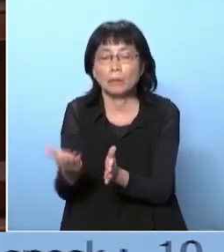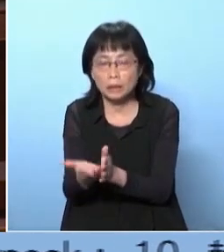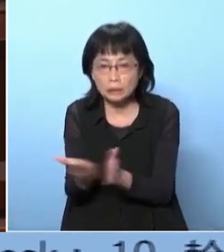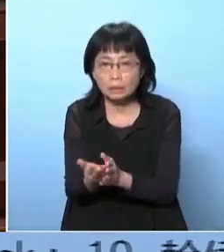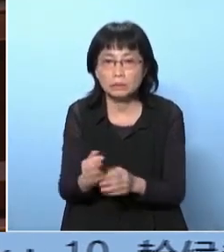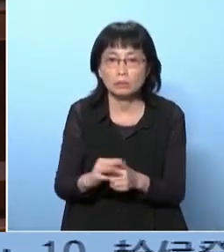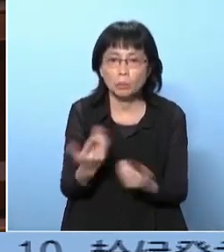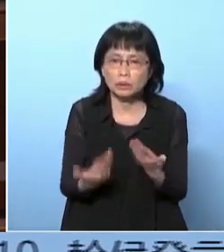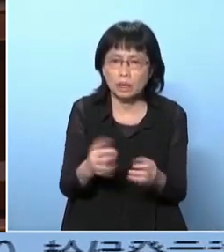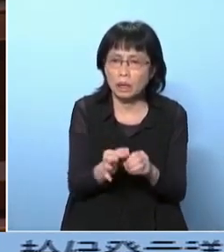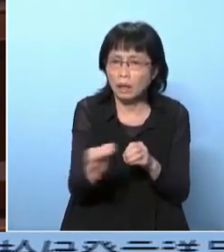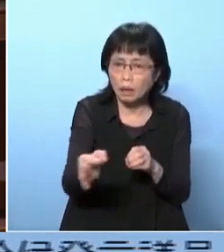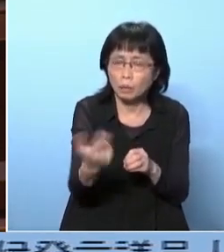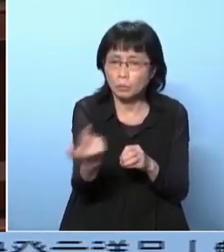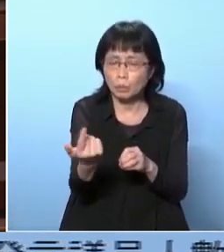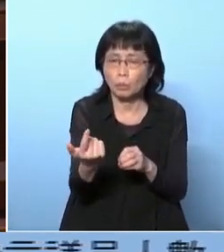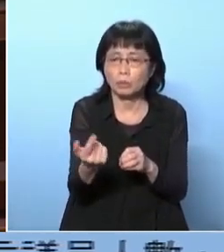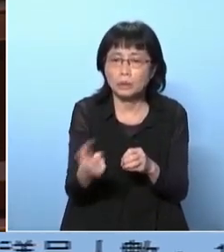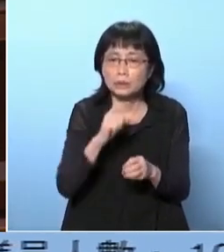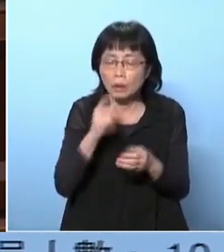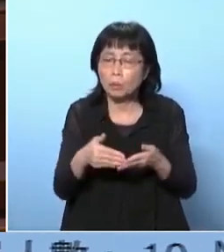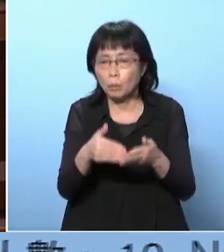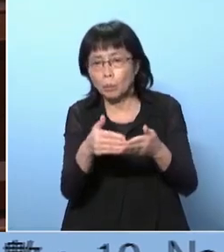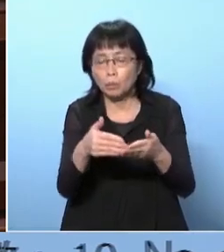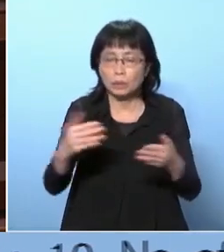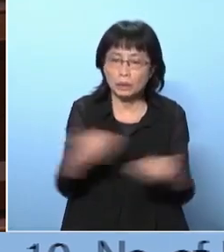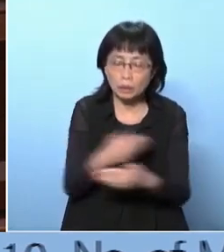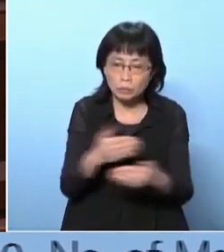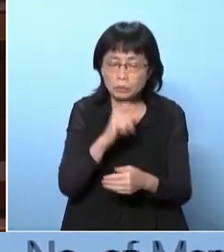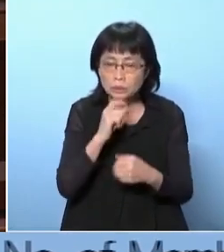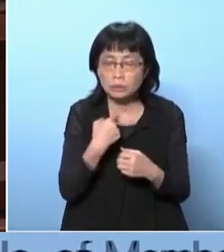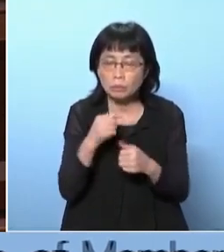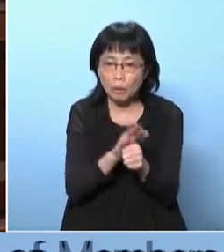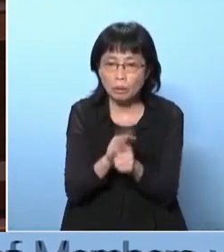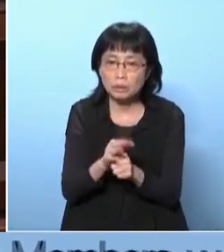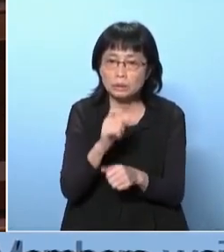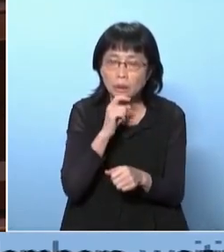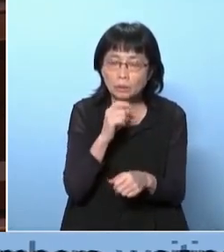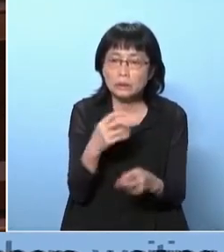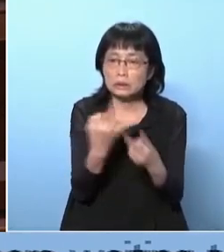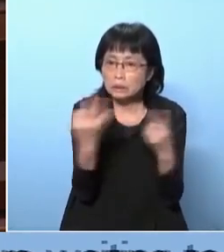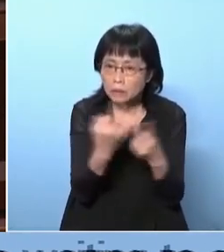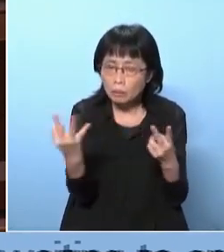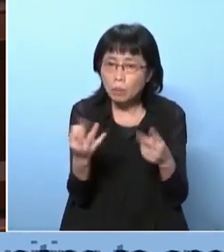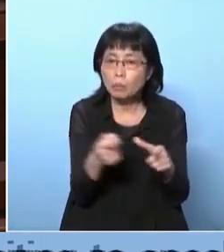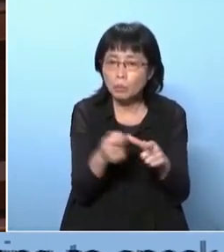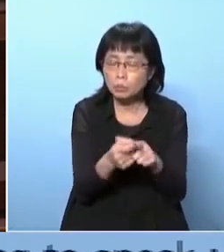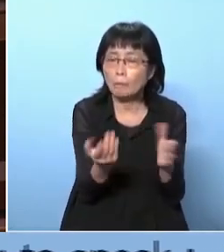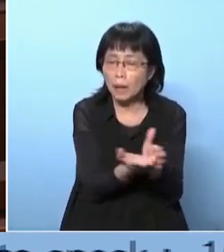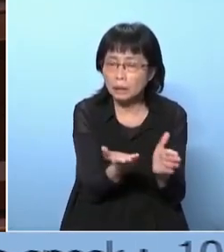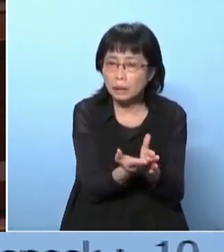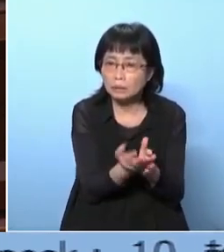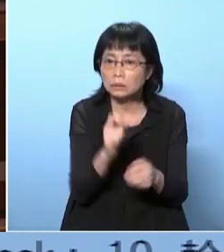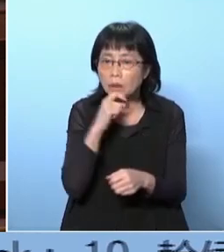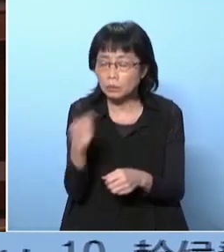新界區一些偏遠地方的對外海上交通。現時計劃中涉及23個公共碼頭，當